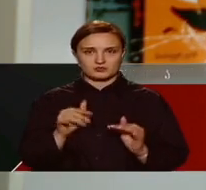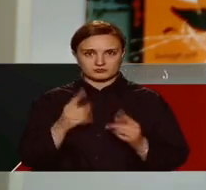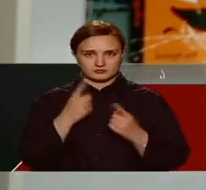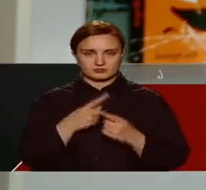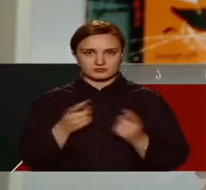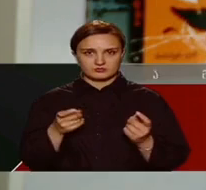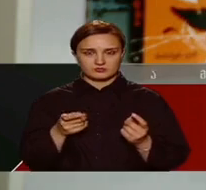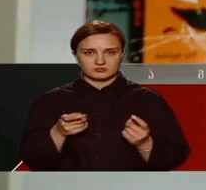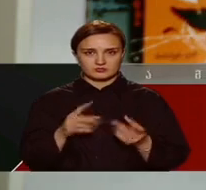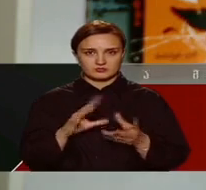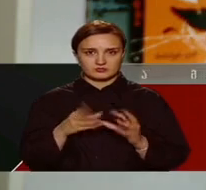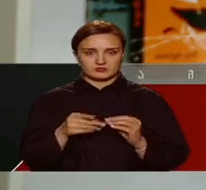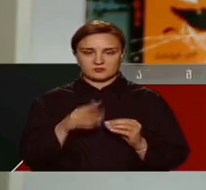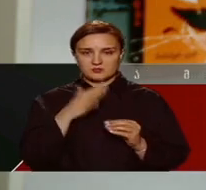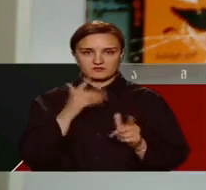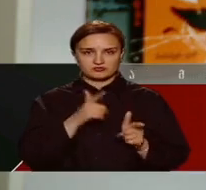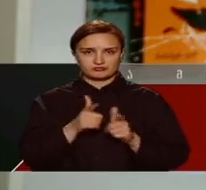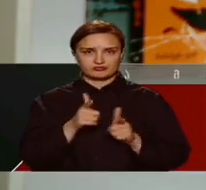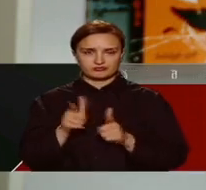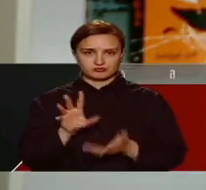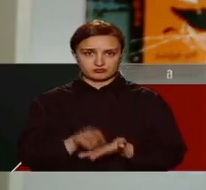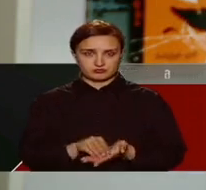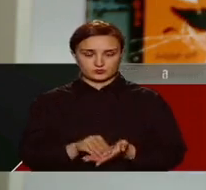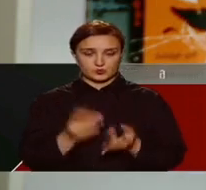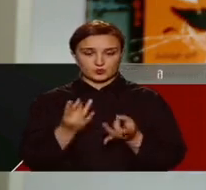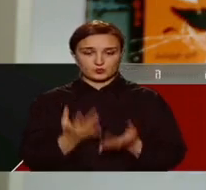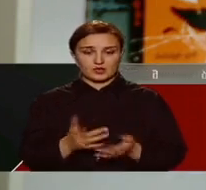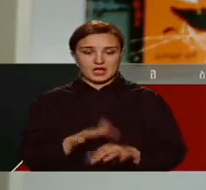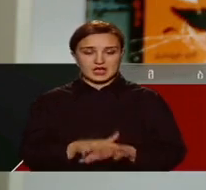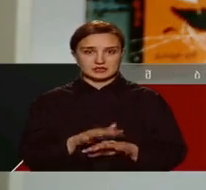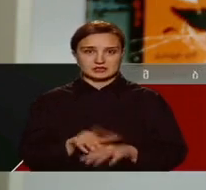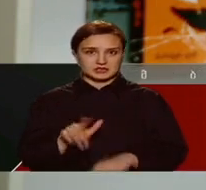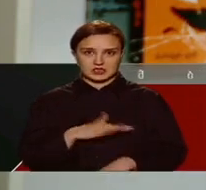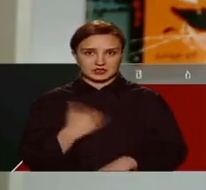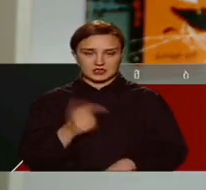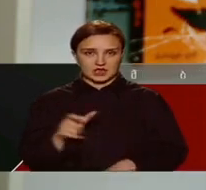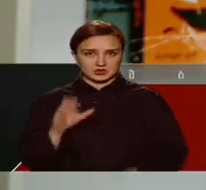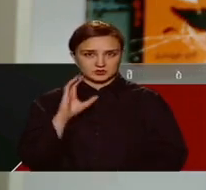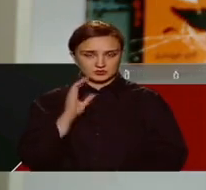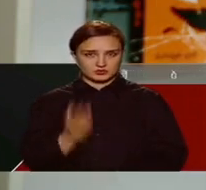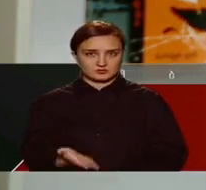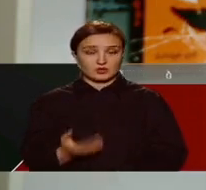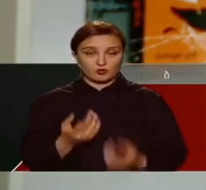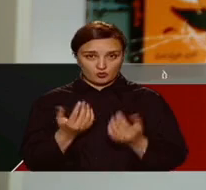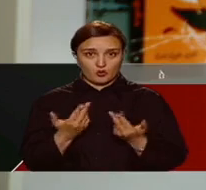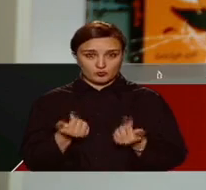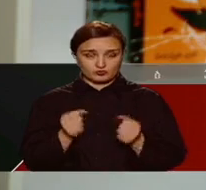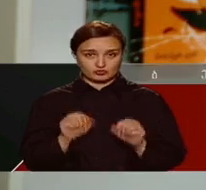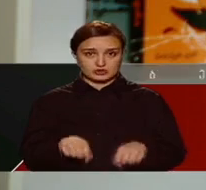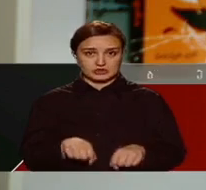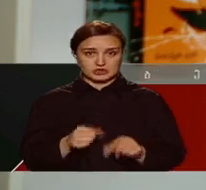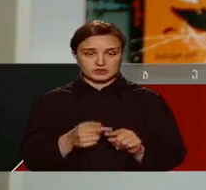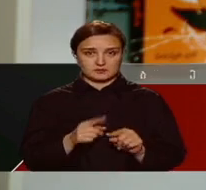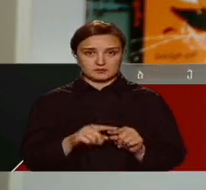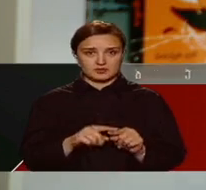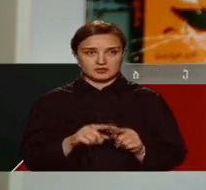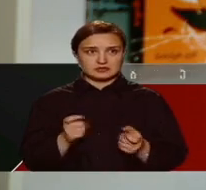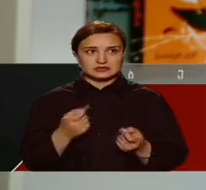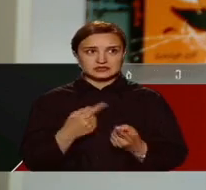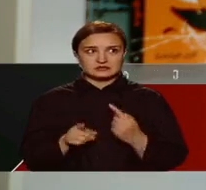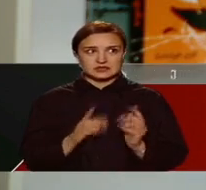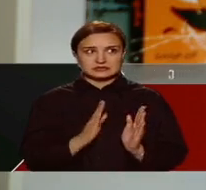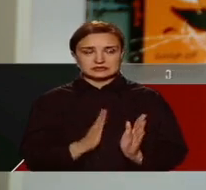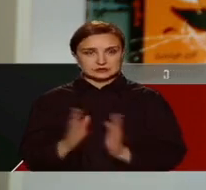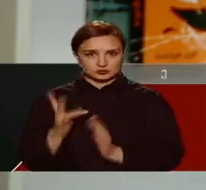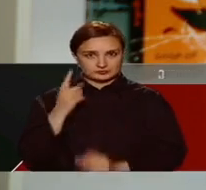მოგიტოდებს, რომელსაც მანამდე დედა აქვს ნაგინები ბევრჯერ და უბრალოდ რაც არ უნდა აქცია იყოს, არ გინდა ამ ხალხის მოსმენა. Ანუ ხო შეიძლება, რომ აი რაღაცა სხვა